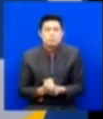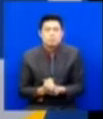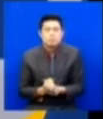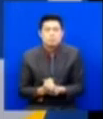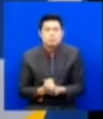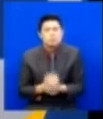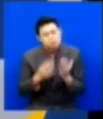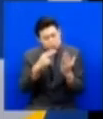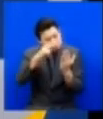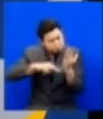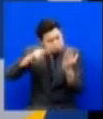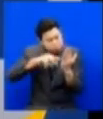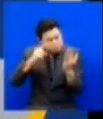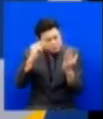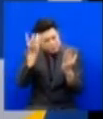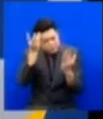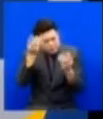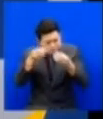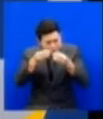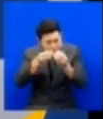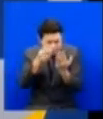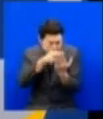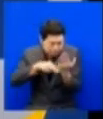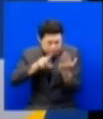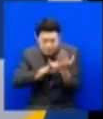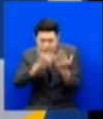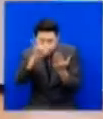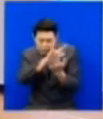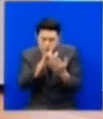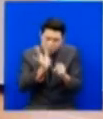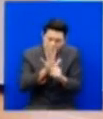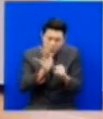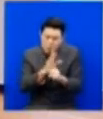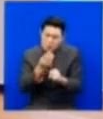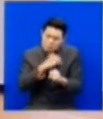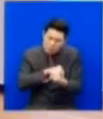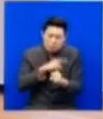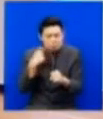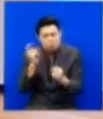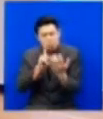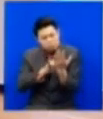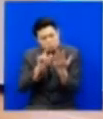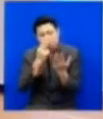ก็ต้องมานั่งพิจารณากันละค่ะแต่ละเส้นทางการบินเลยว่ามีศักยภาพมากน้อยอะไรขนาด